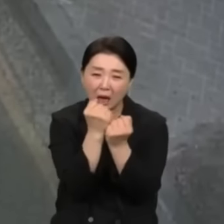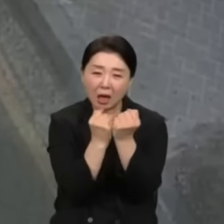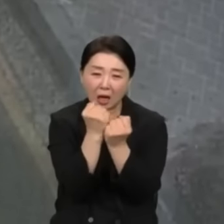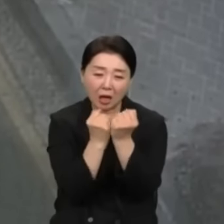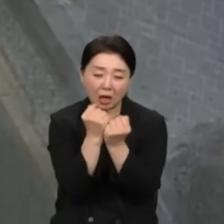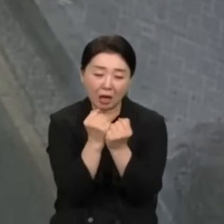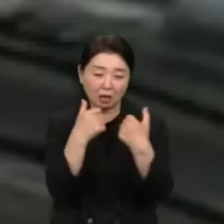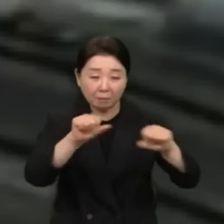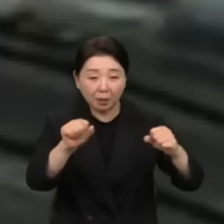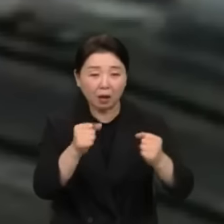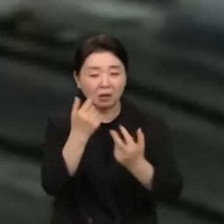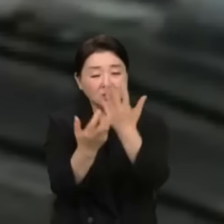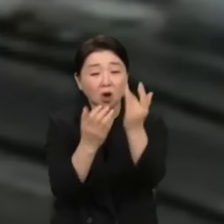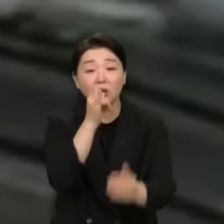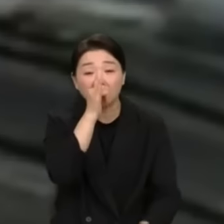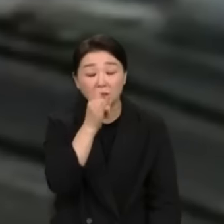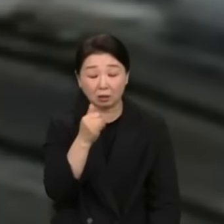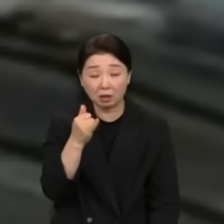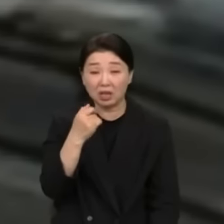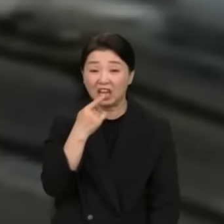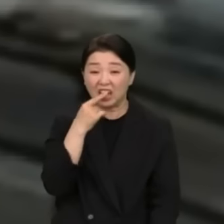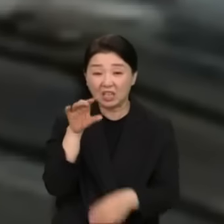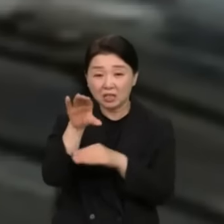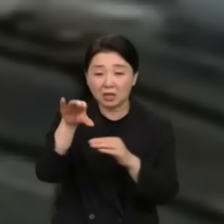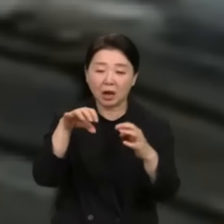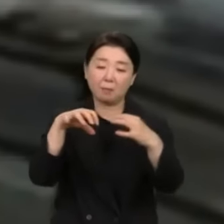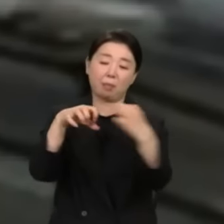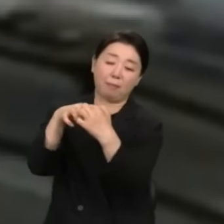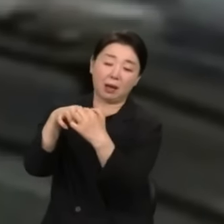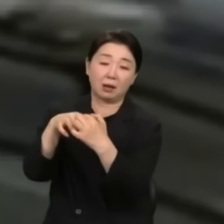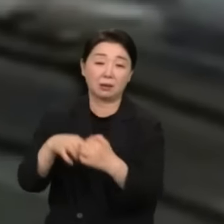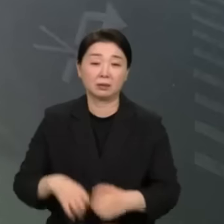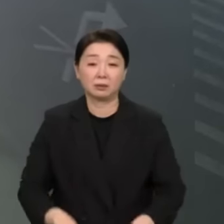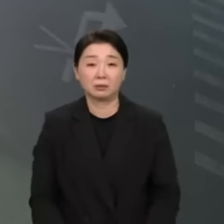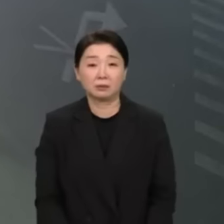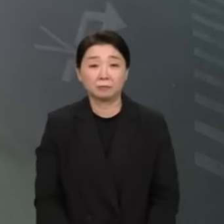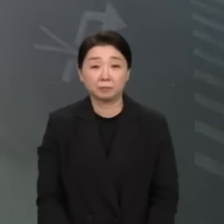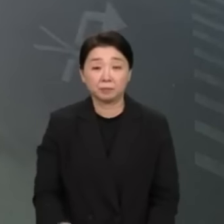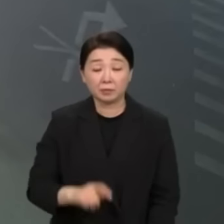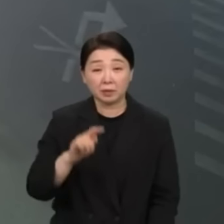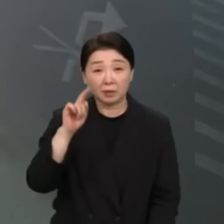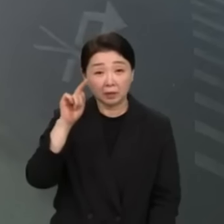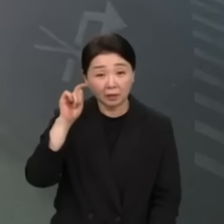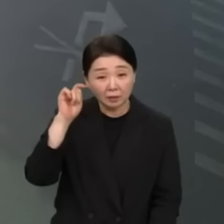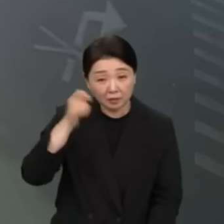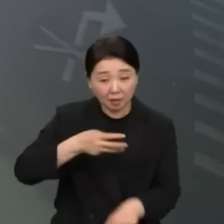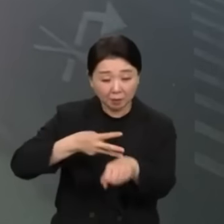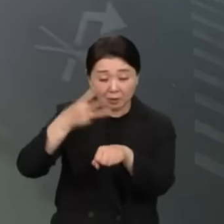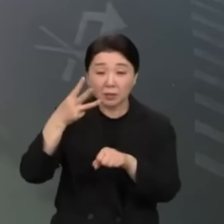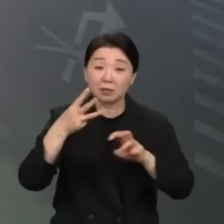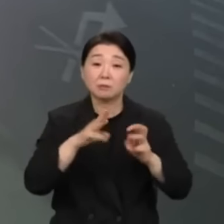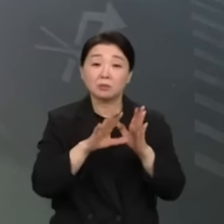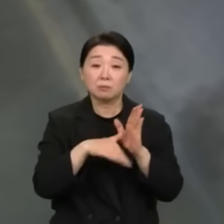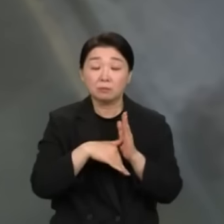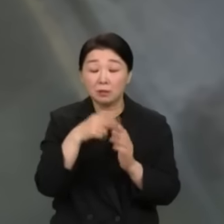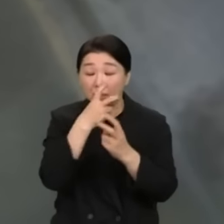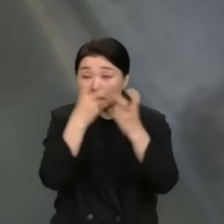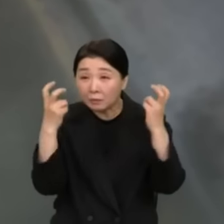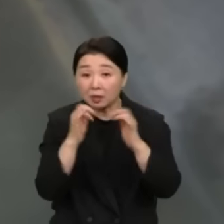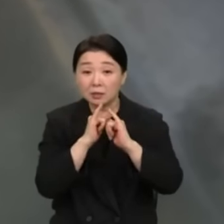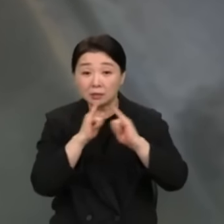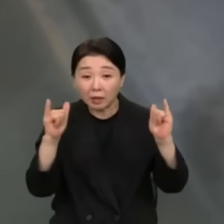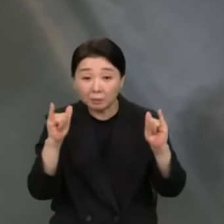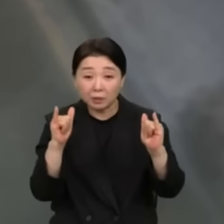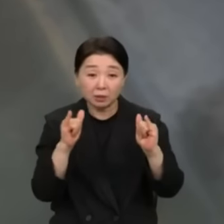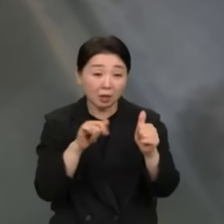연기가 피어올랐고 흰색 차량도 앞부분이 날아갔습니다. 새벽 3시 30분 한참 잠자던 주민들이